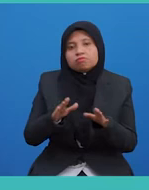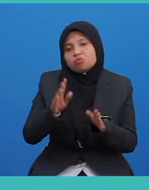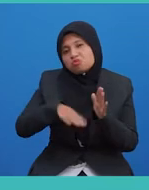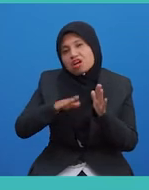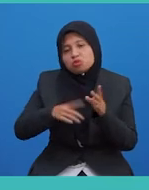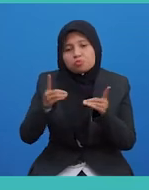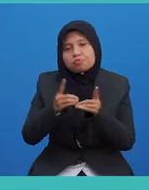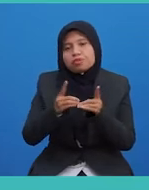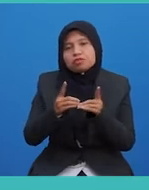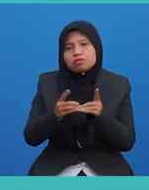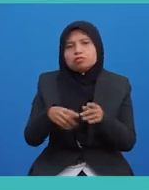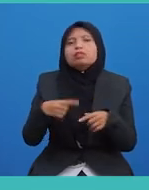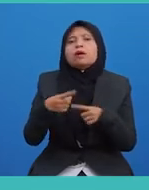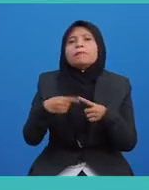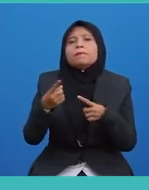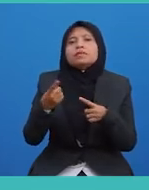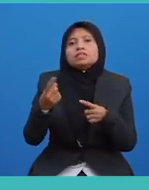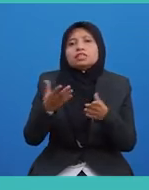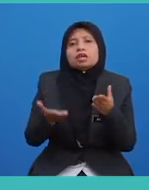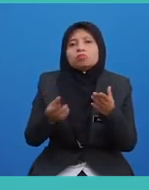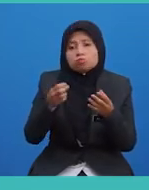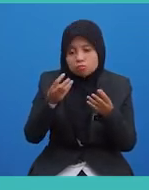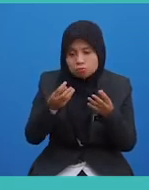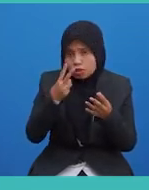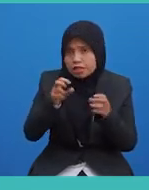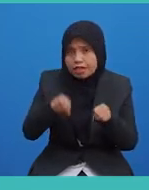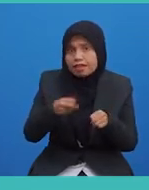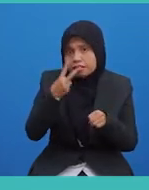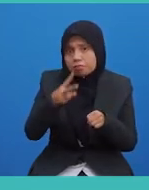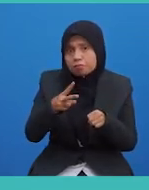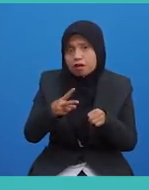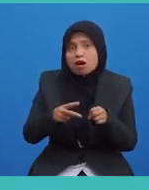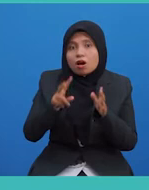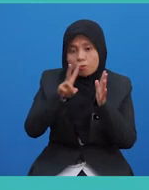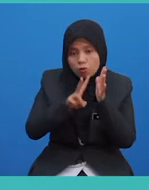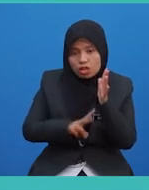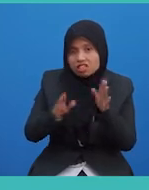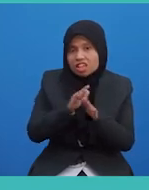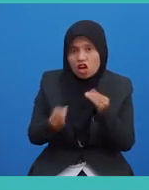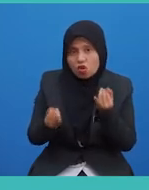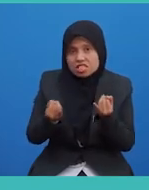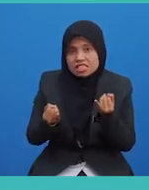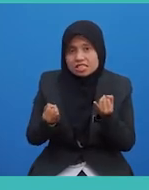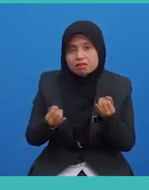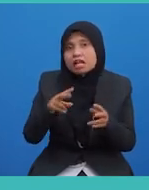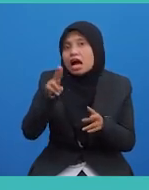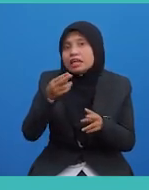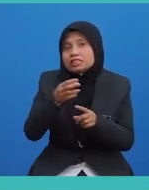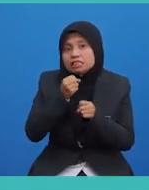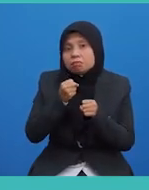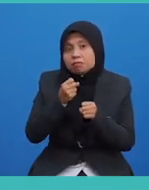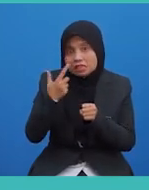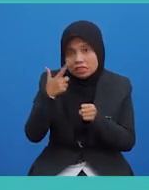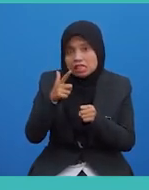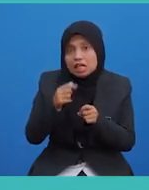Bilakah masanya kamu dapat melihat pola tidak konsisten? Ya, betul. Pola tidak konsisten hanya dapat kita